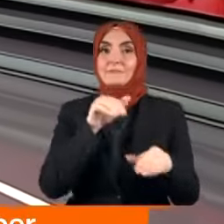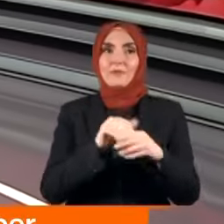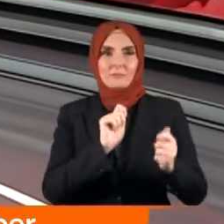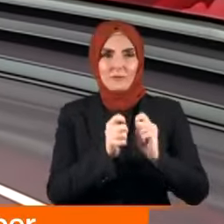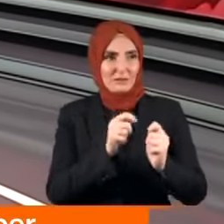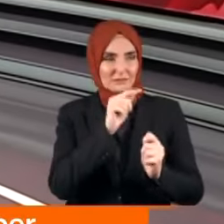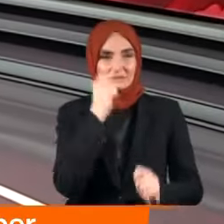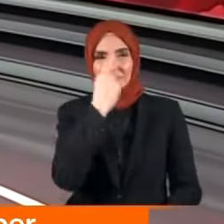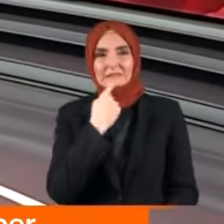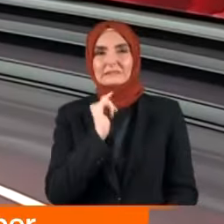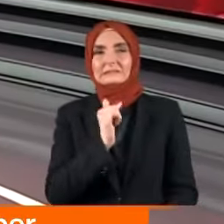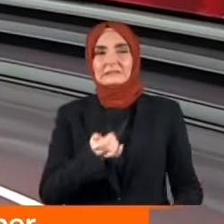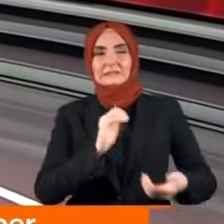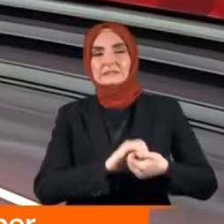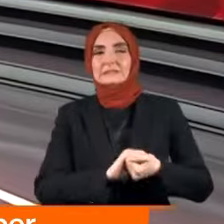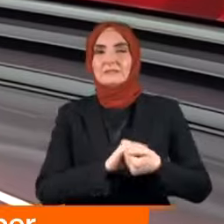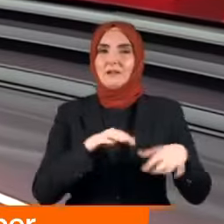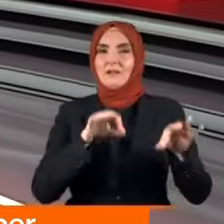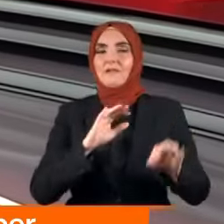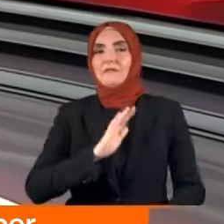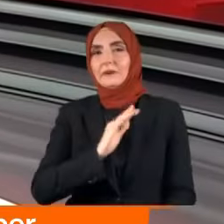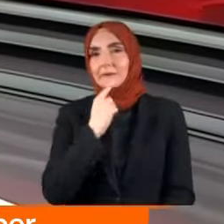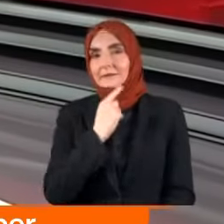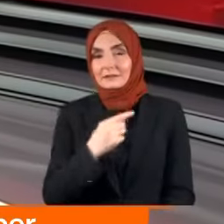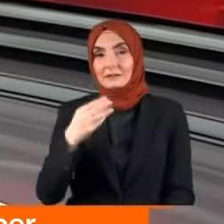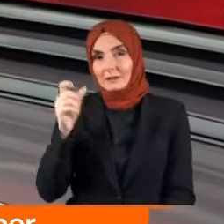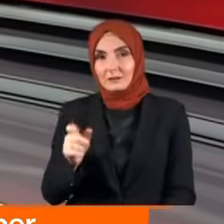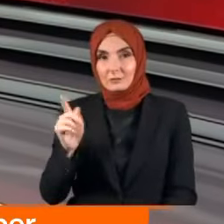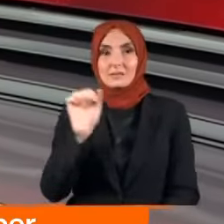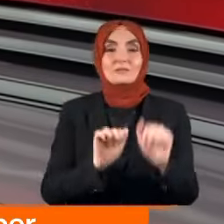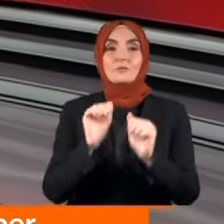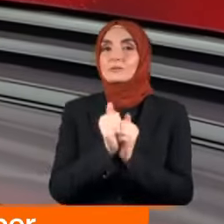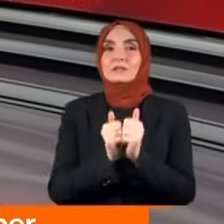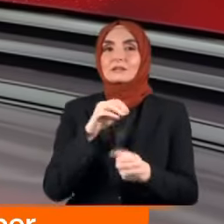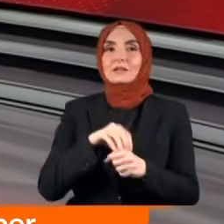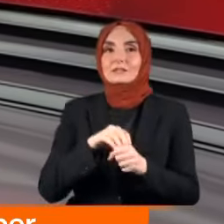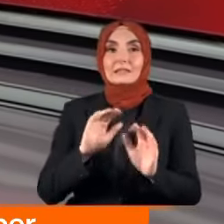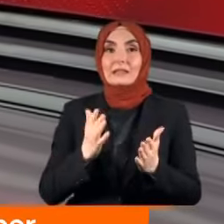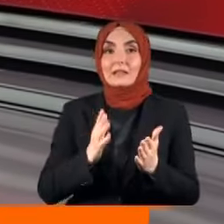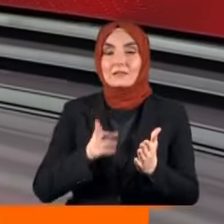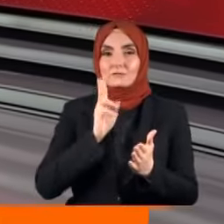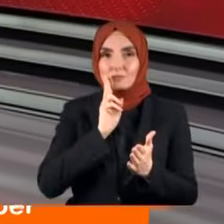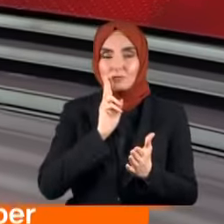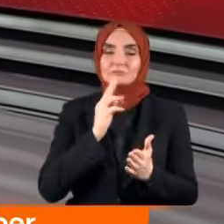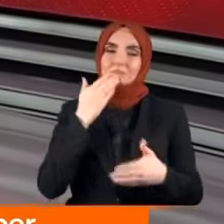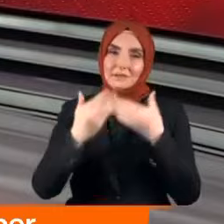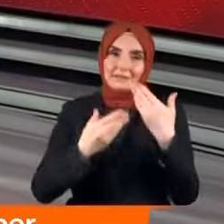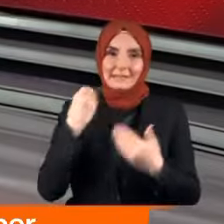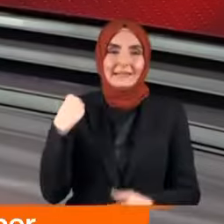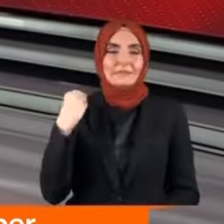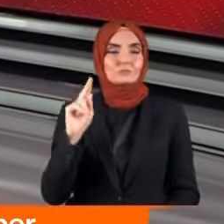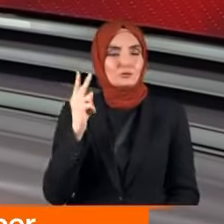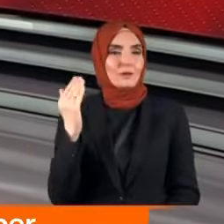ittifaklarla demleniyorlar ifadelerini kullandı Erdoğan. Savunma sanayinde gelinen noktaya dikkat çekti. Yeni müjdelerin sinyalini verdi. İşte